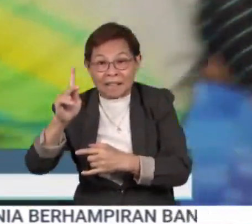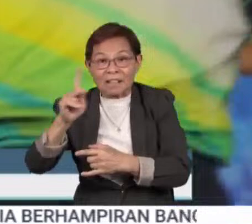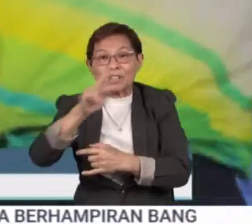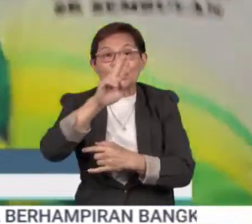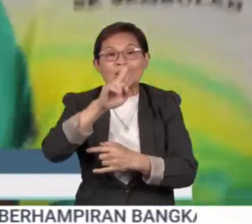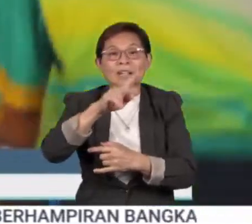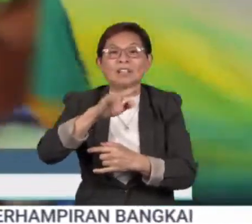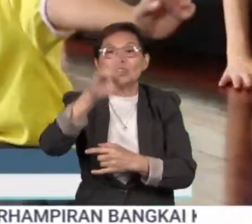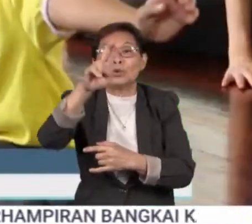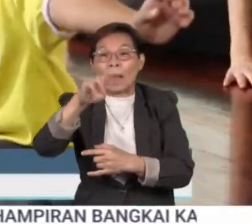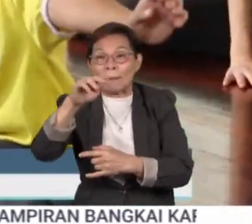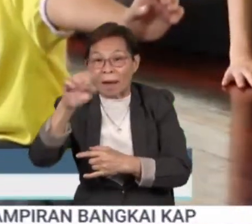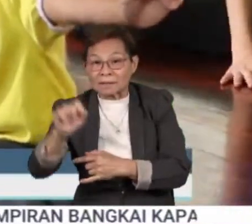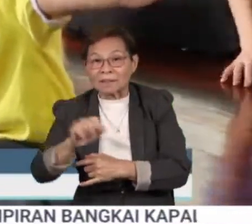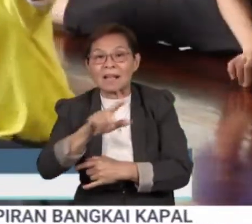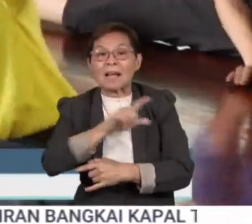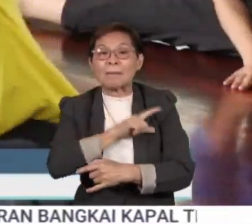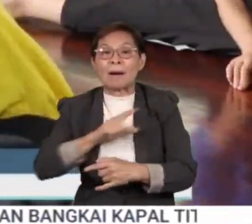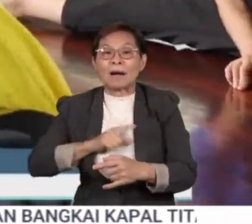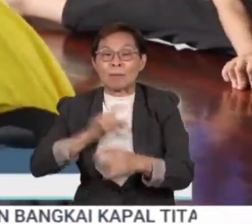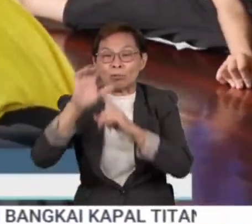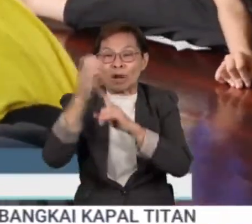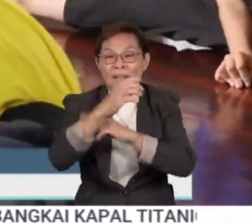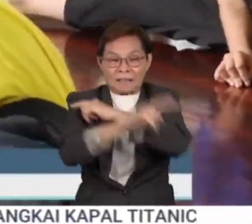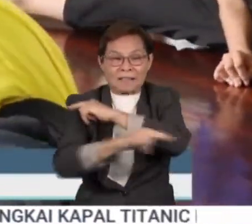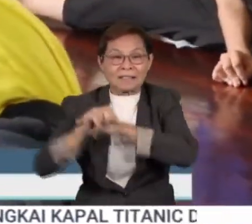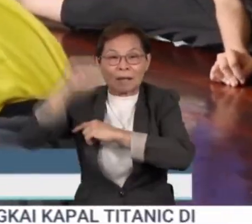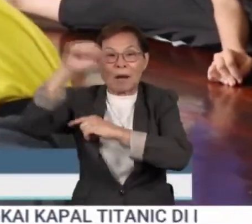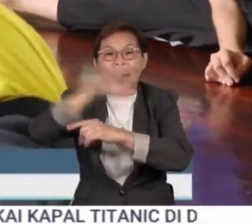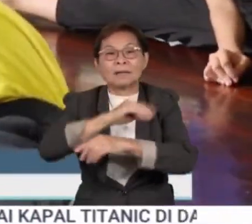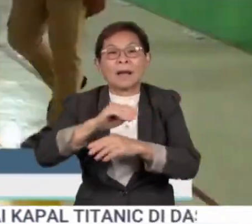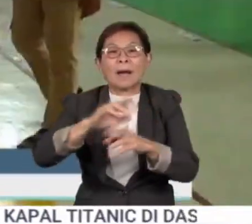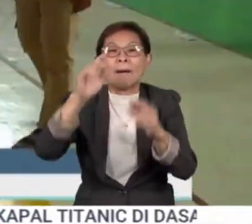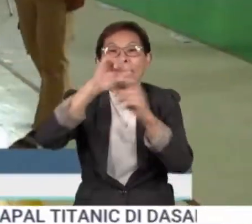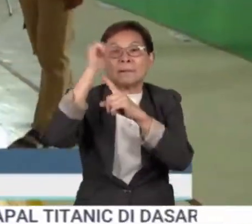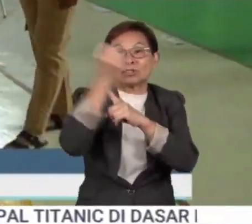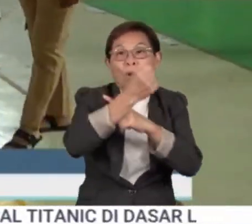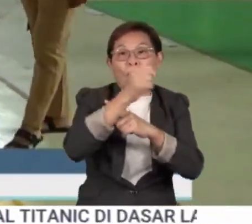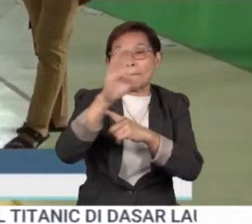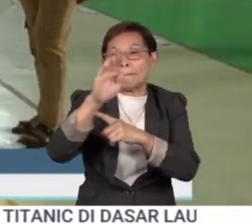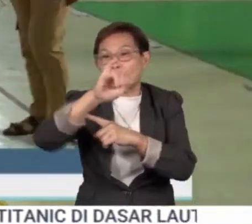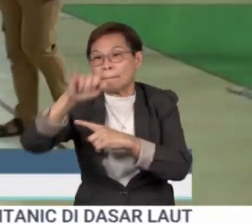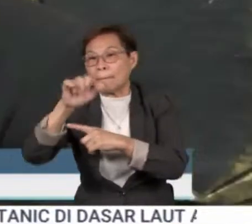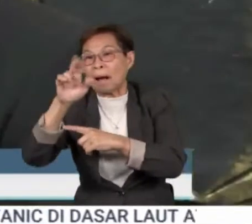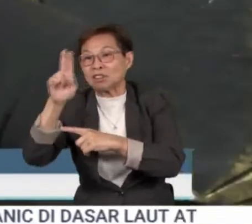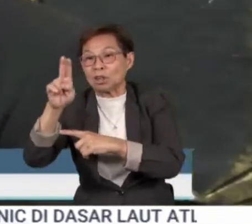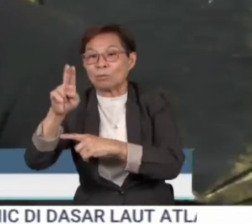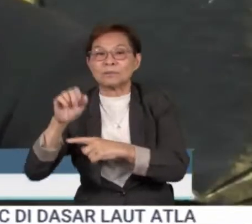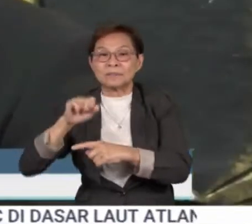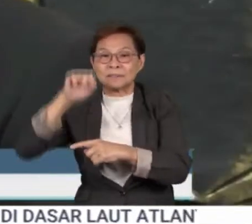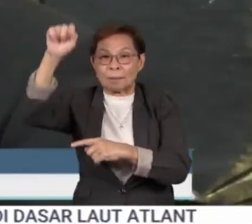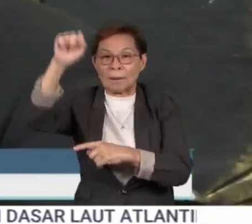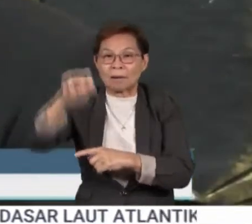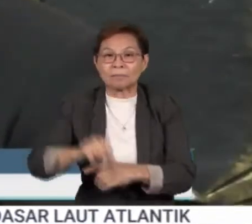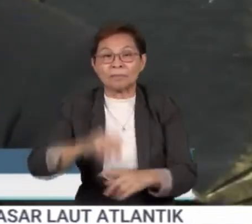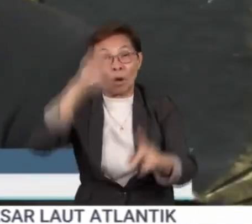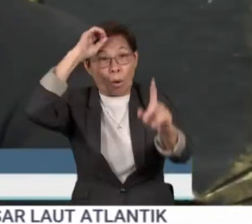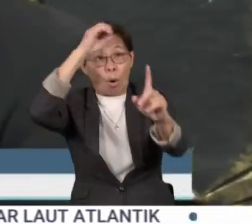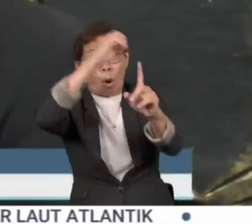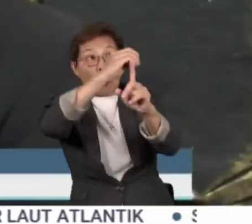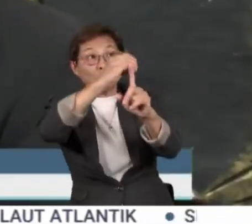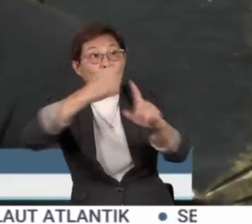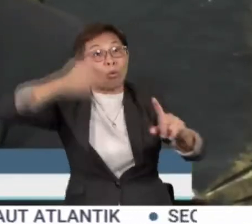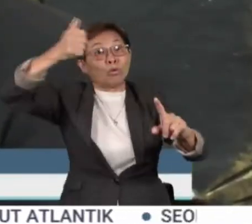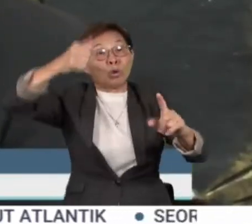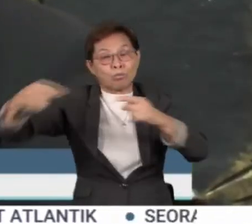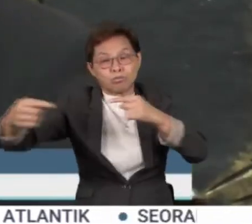UMS, Lembaga Kebudayaan Negeri Sabah dan Persatuan Rumpun Bajau Sama Sabah. Antara objektif utama